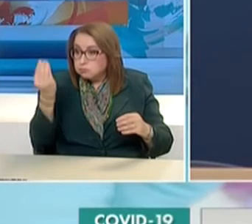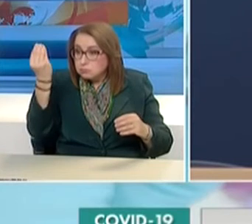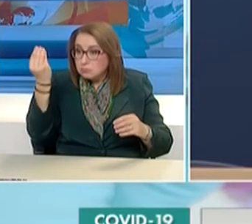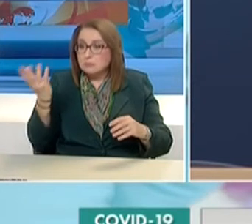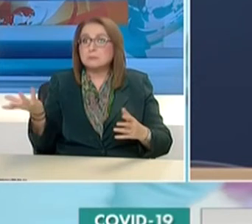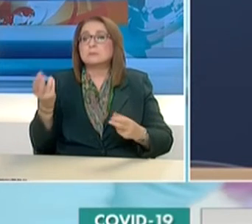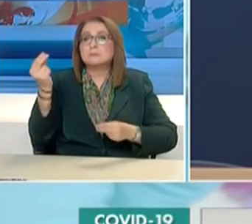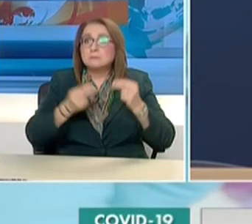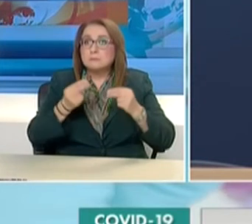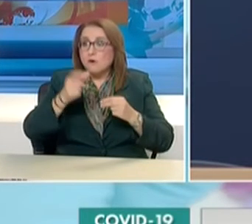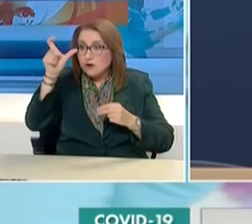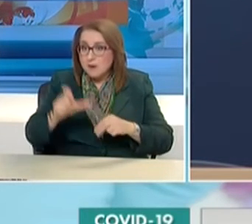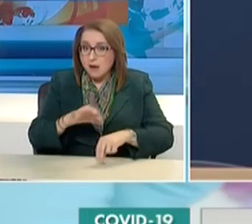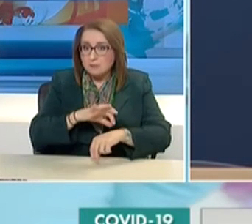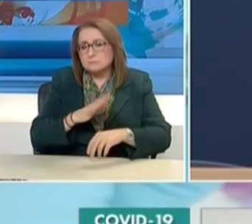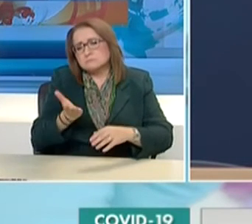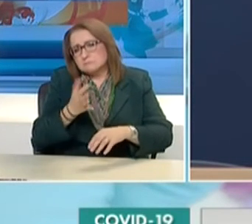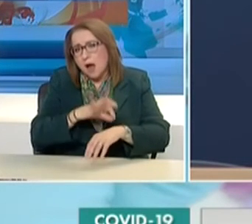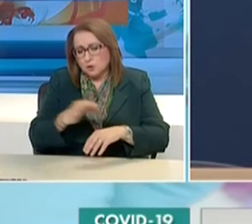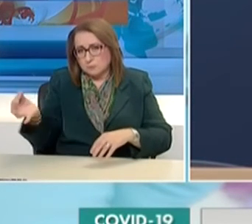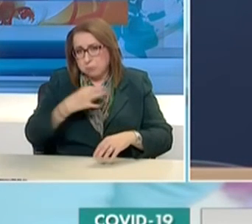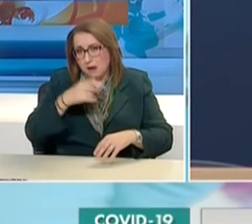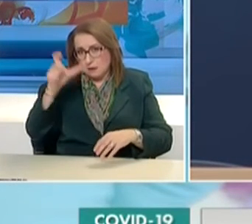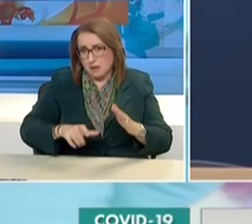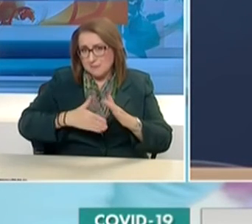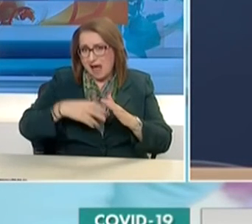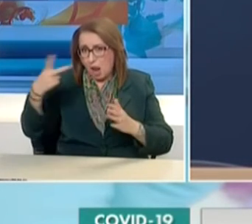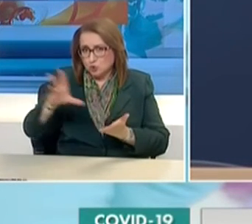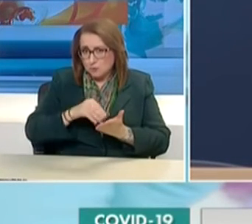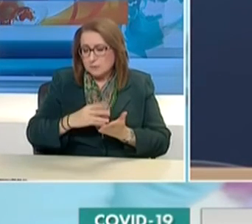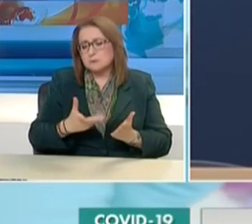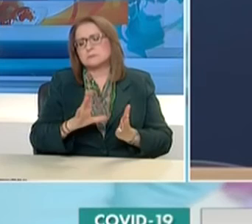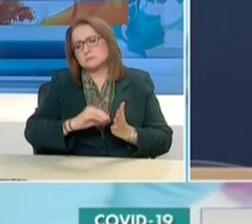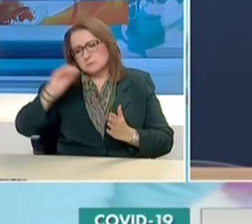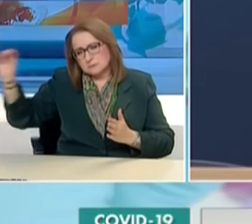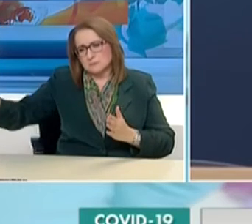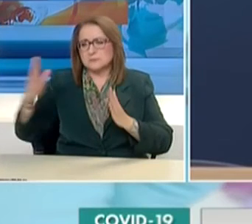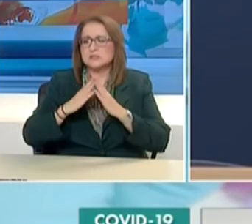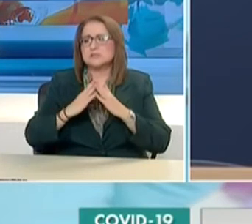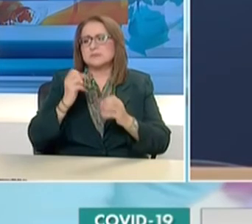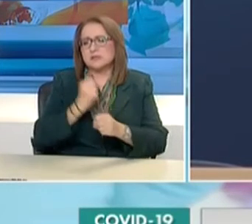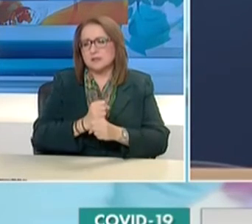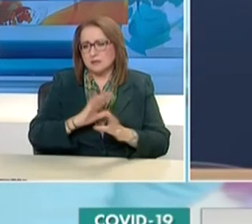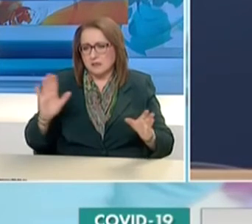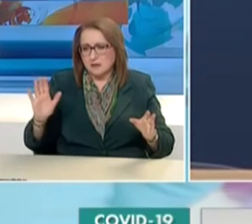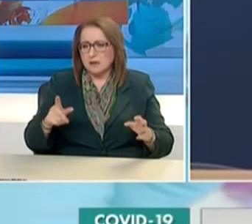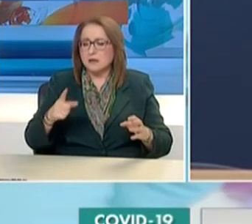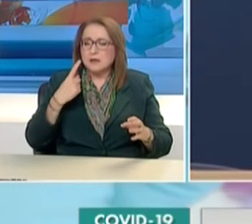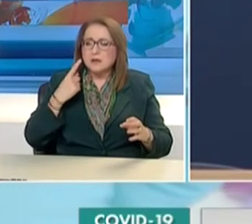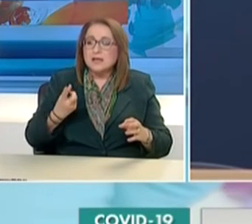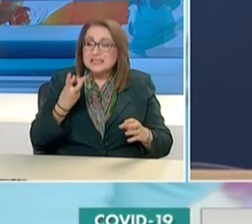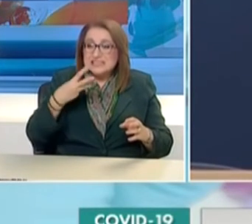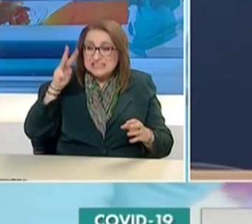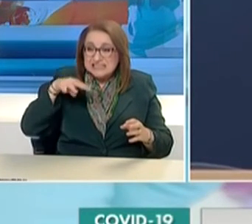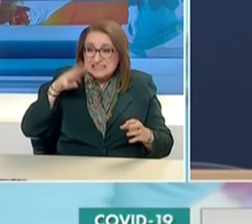να απομονωθεί στο σπίτι του για το χρονικό διάστημα που προβλέπεται. Αυτή τη στιγμή είναι 3 μέρες μετά την πάροδο των